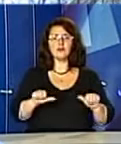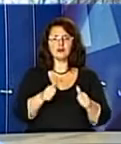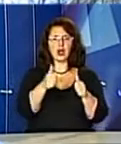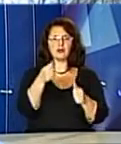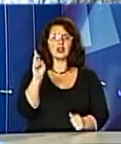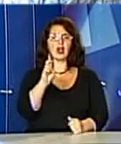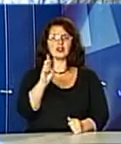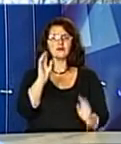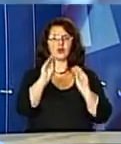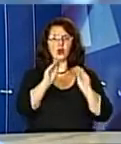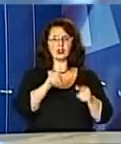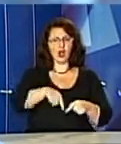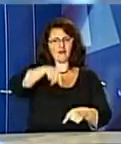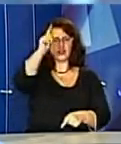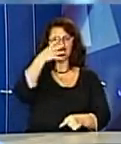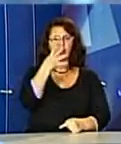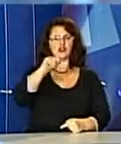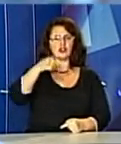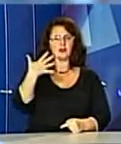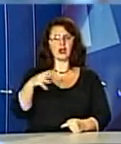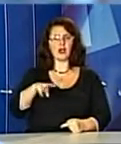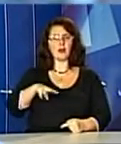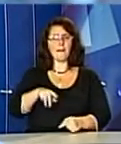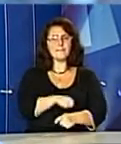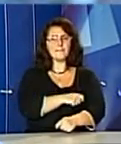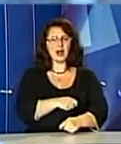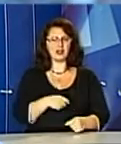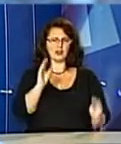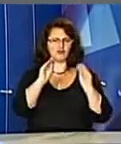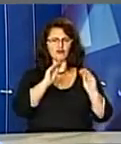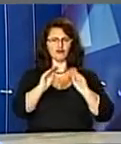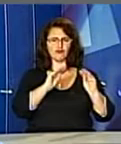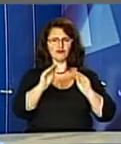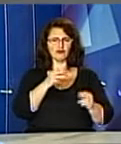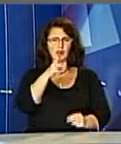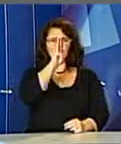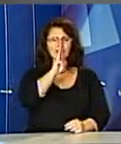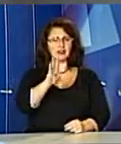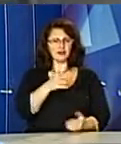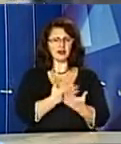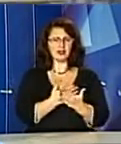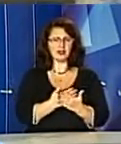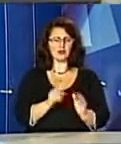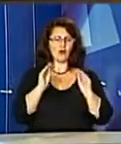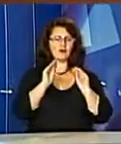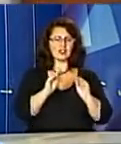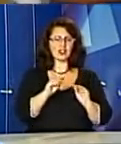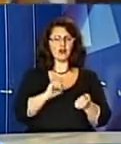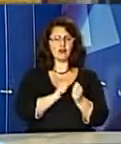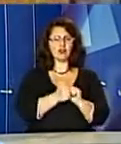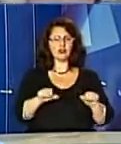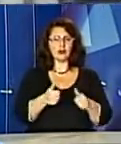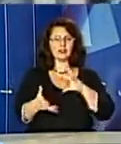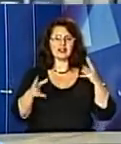його висота 4,5 метри. Виготовлення пам'ятника тривало близько 3 місяців. Додам, встановлено пам'ятник за